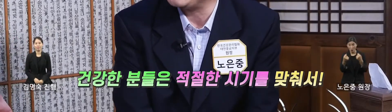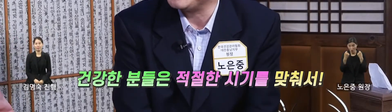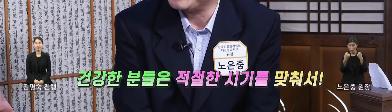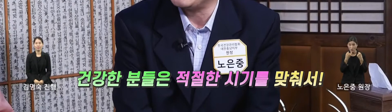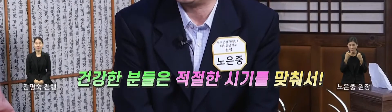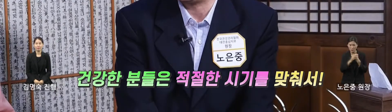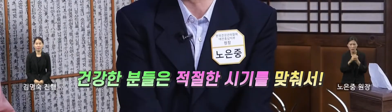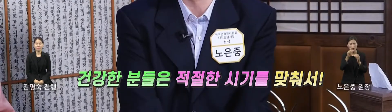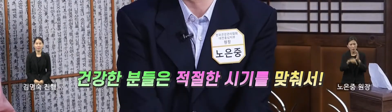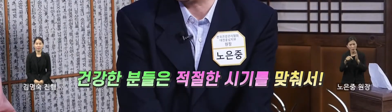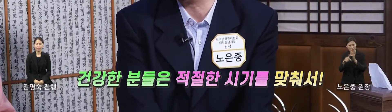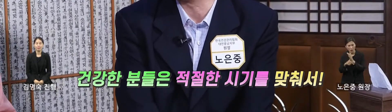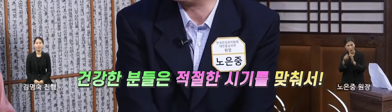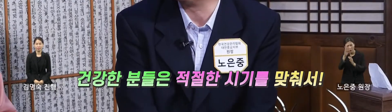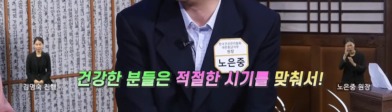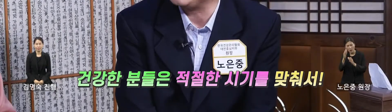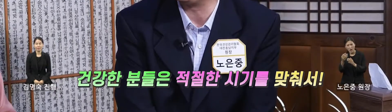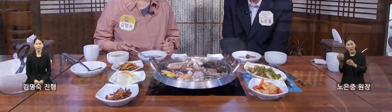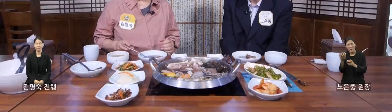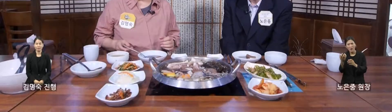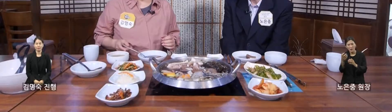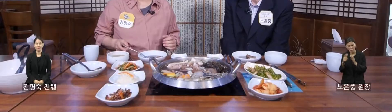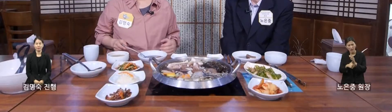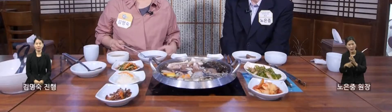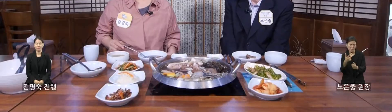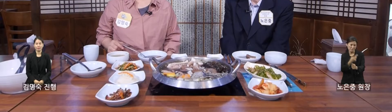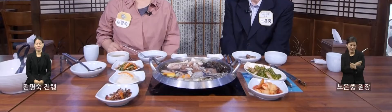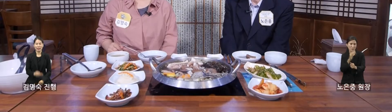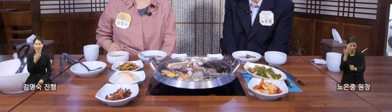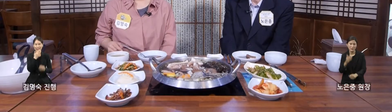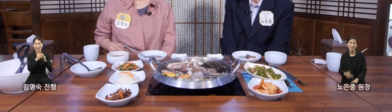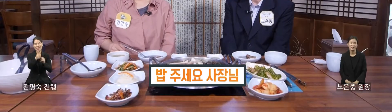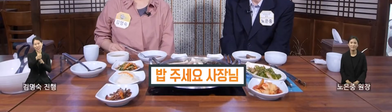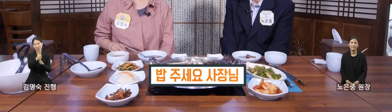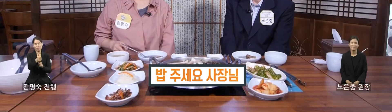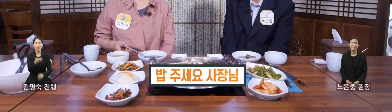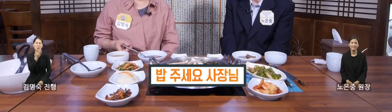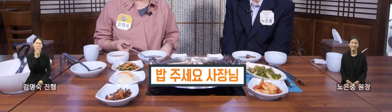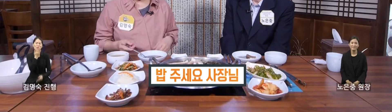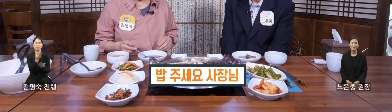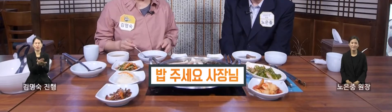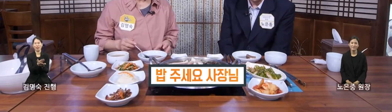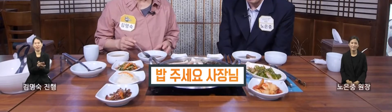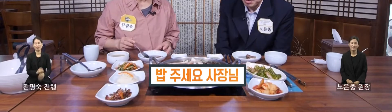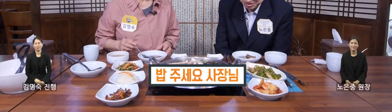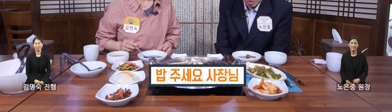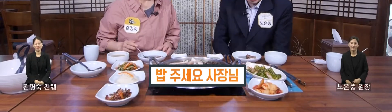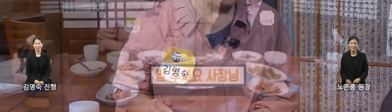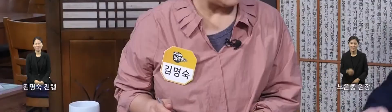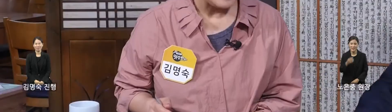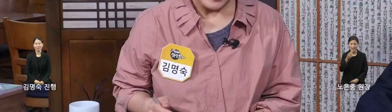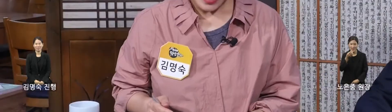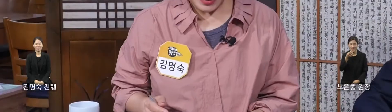적절한 시기를 해서 맞으시는 게 좋으시겠죠. 아이고 사장님 밥 좀 주세요. 아, 그러고 보니까